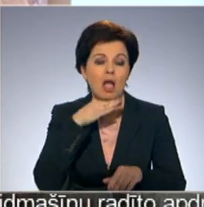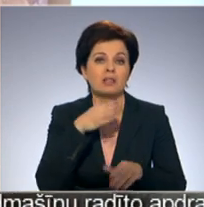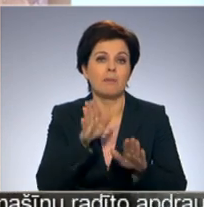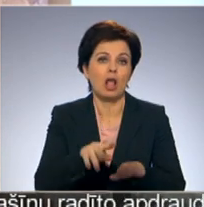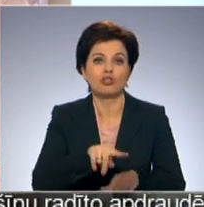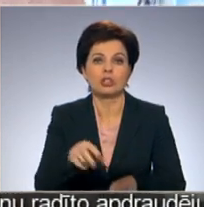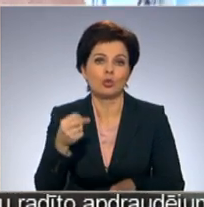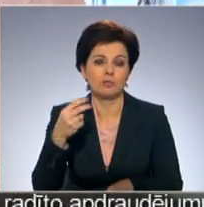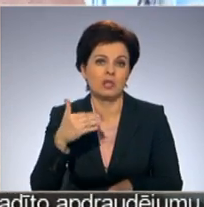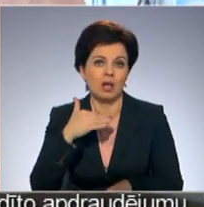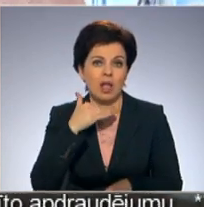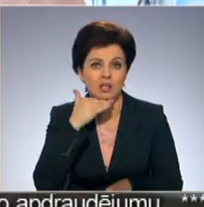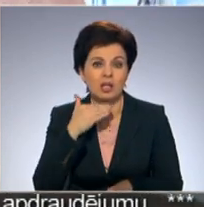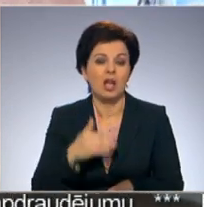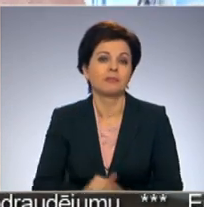Klasē.